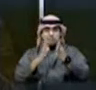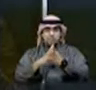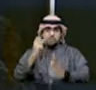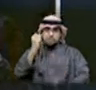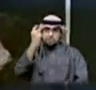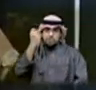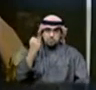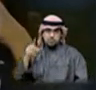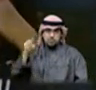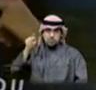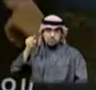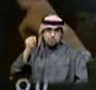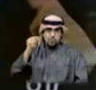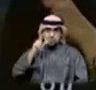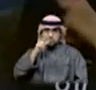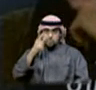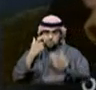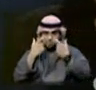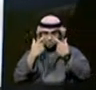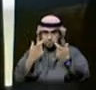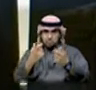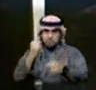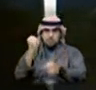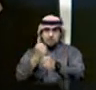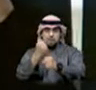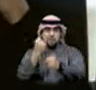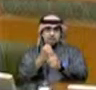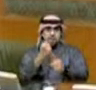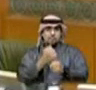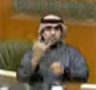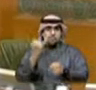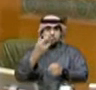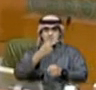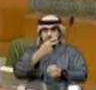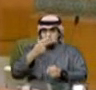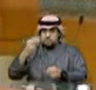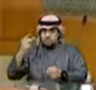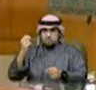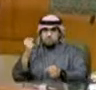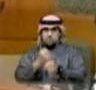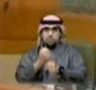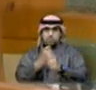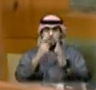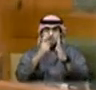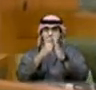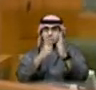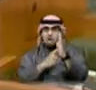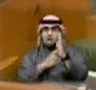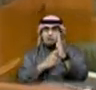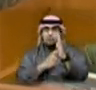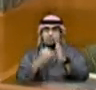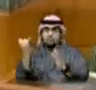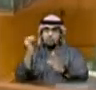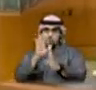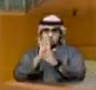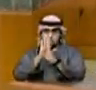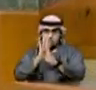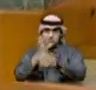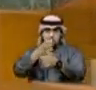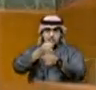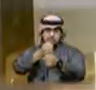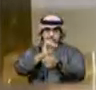مجلس الأمة أحيي كل نساء العالم ونساء الكويتيات وحتى جميع الأمهات في هذا اليوم،